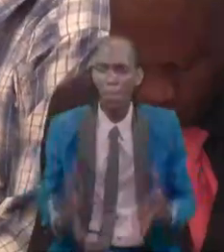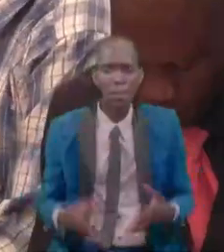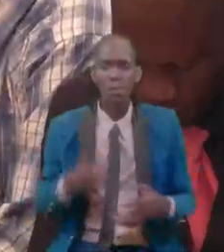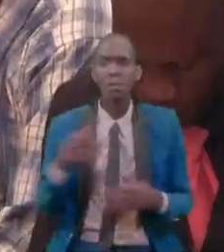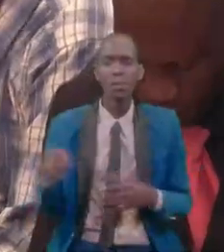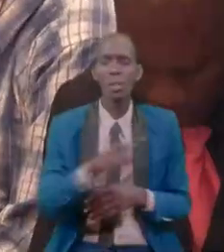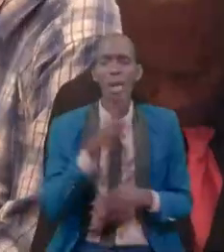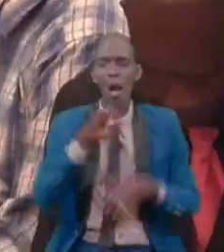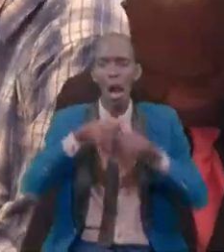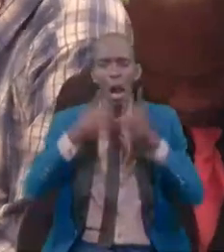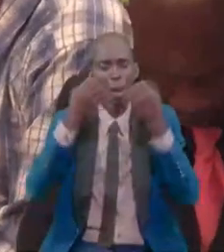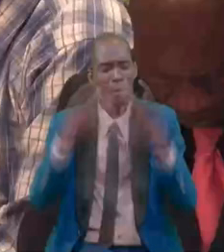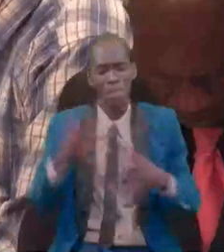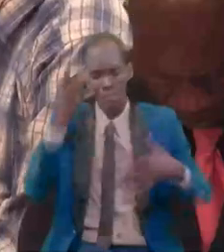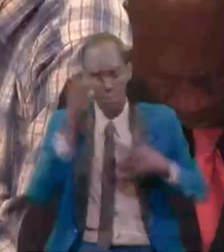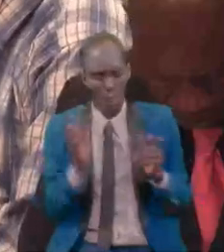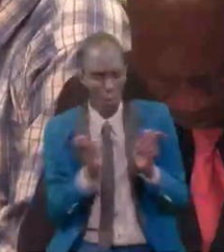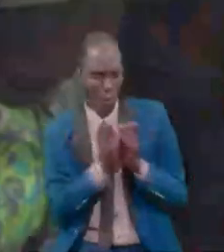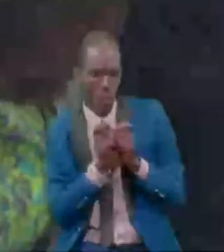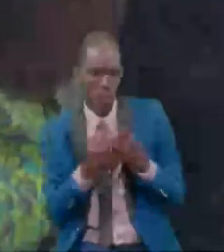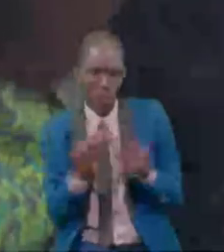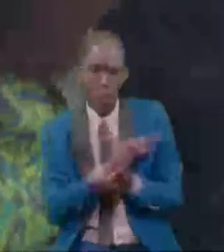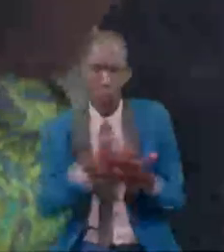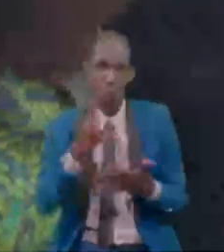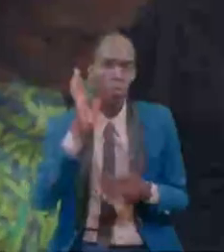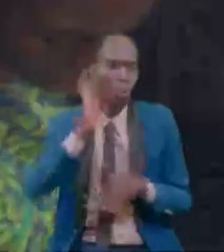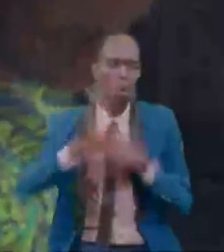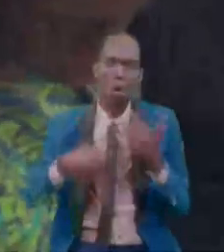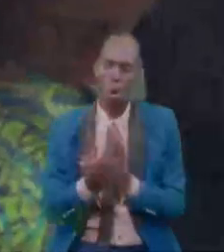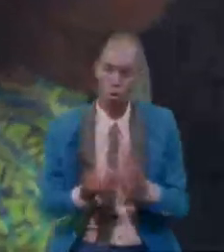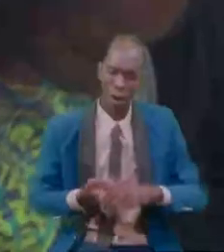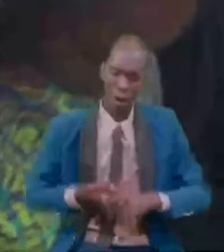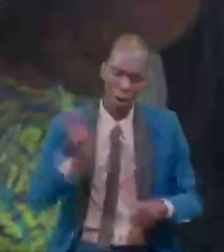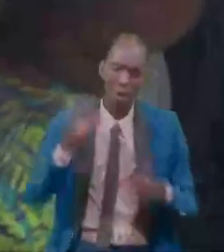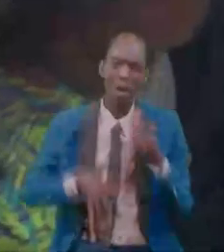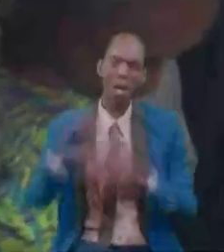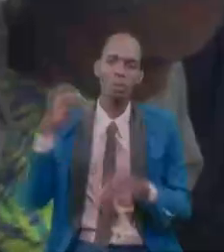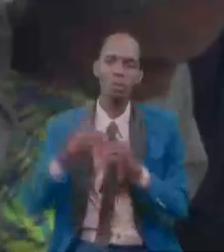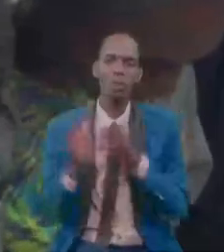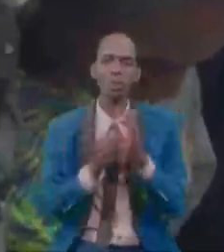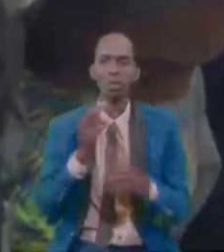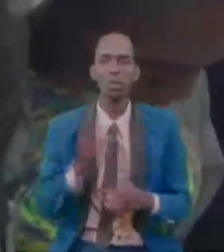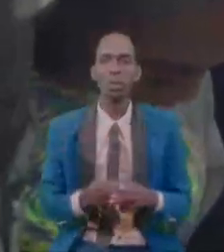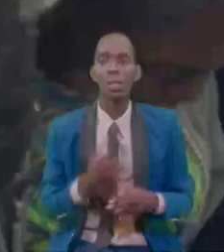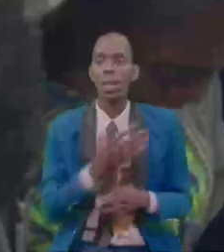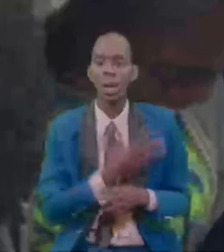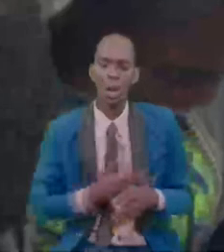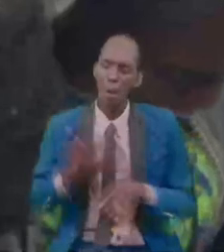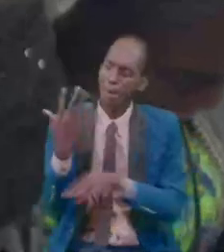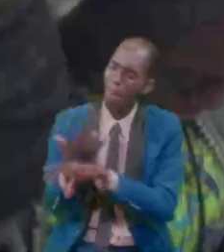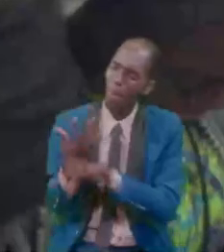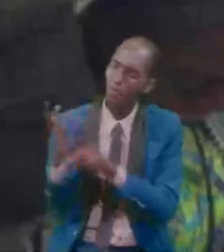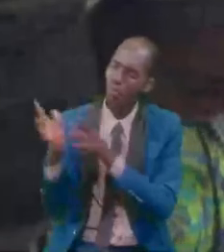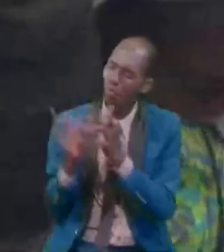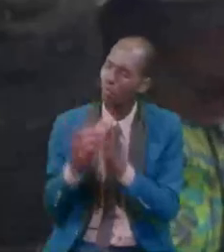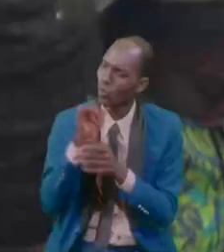soit leur nombre, quelles que soient les maladies combinées pour vous détruire, elles vont sortir ce soir. » Et il le